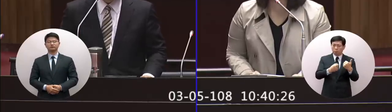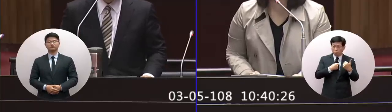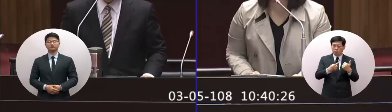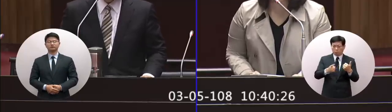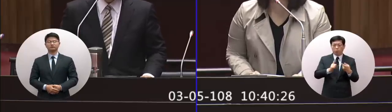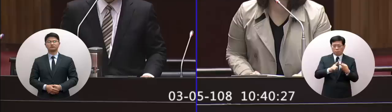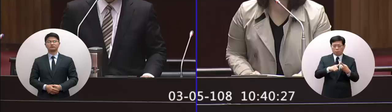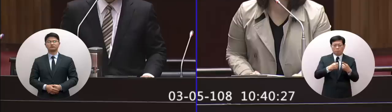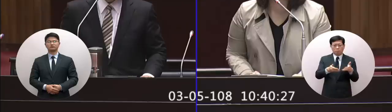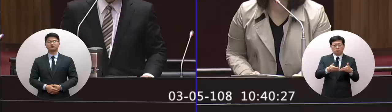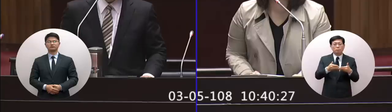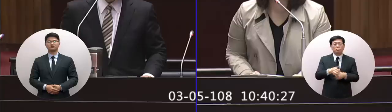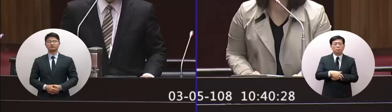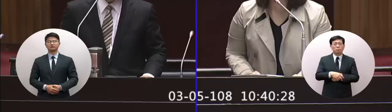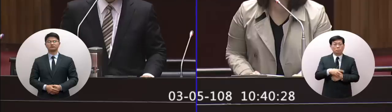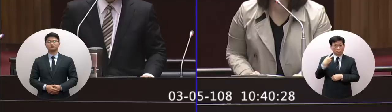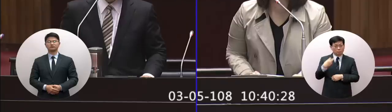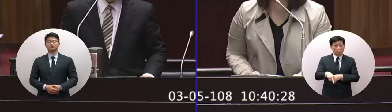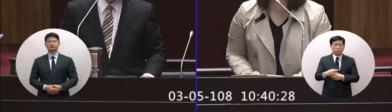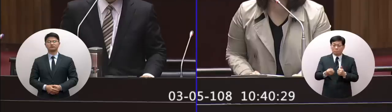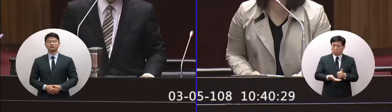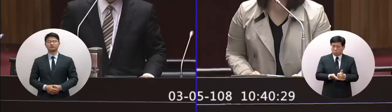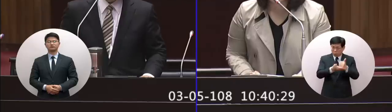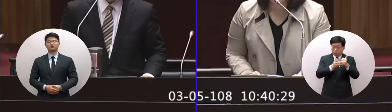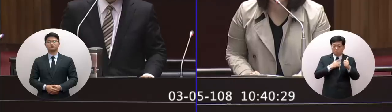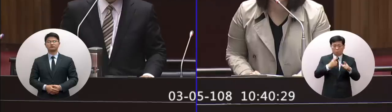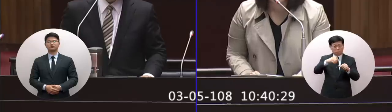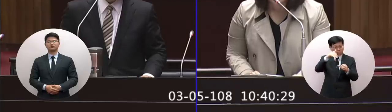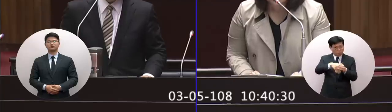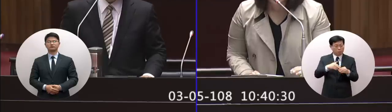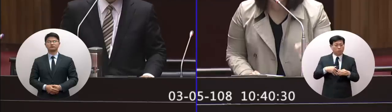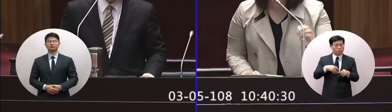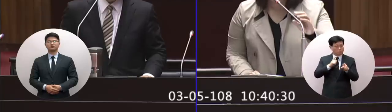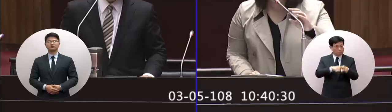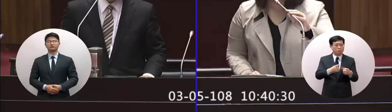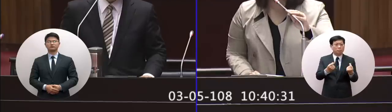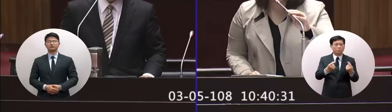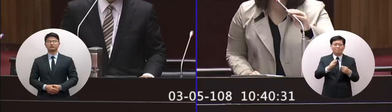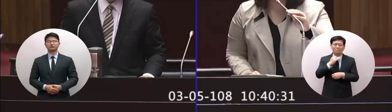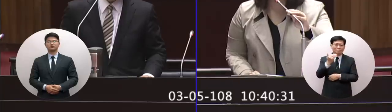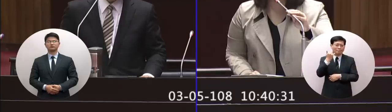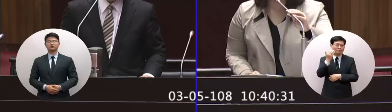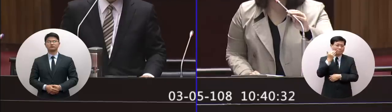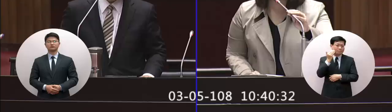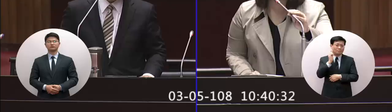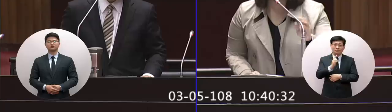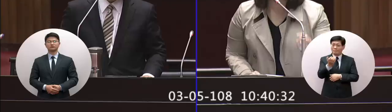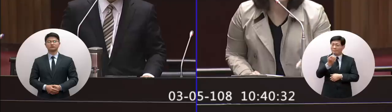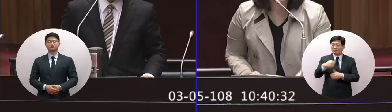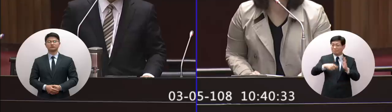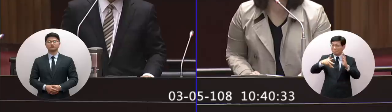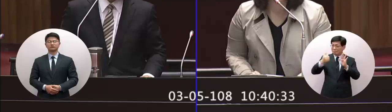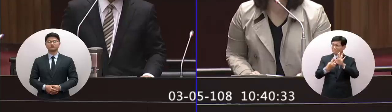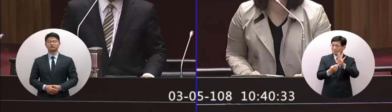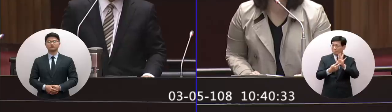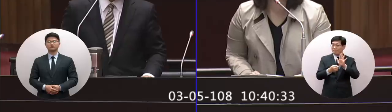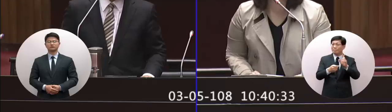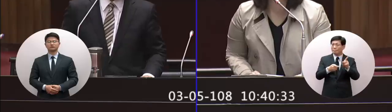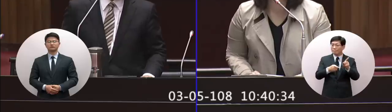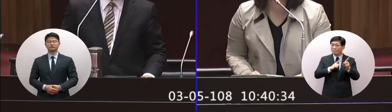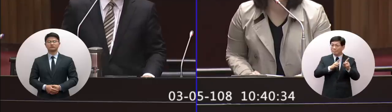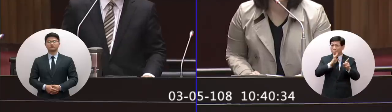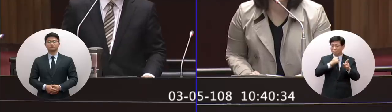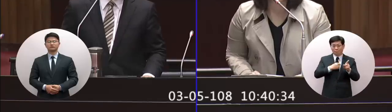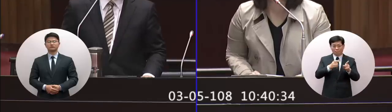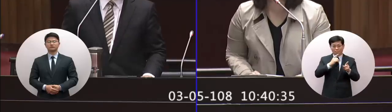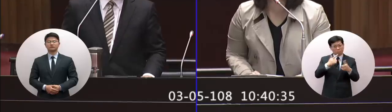我觉得是相对重要的。当然，也是就是尊重整个公投的结果。但是呢，比较可疑，当然刚刚院长说这个完全这样的一个